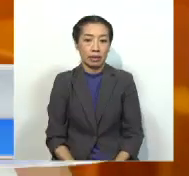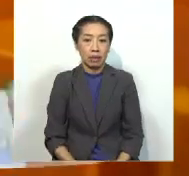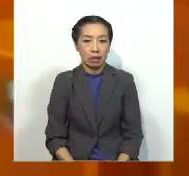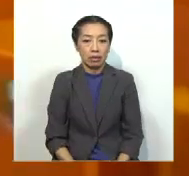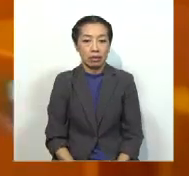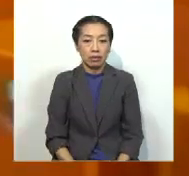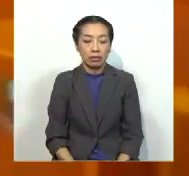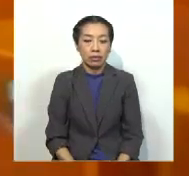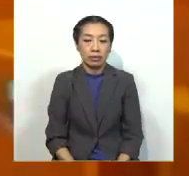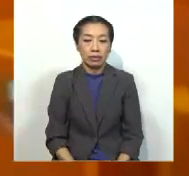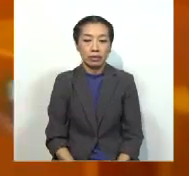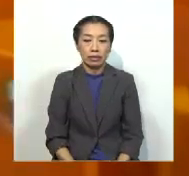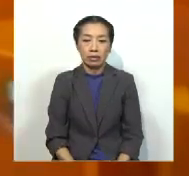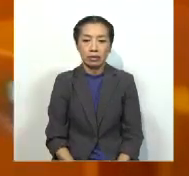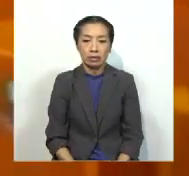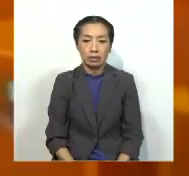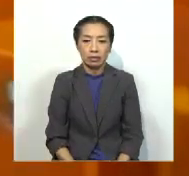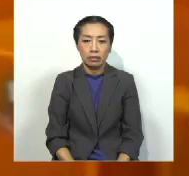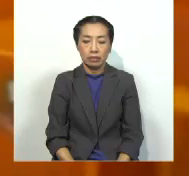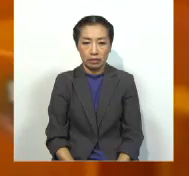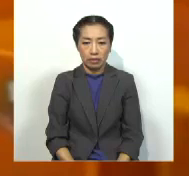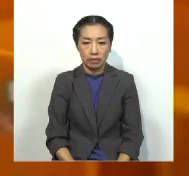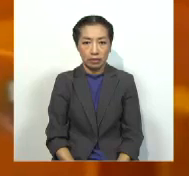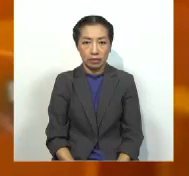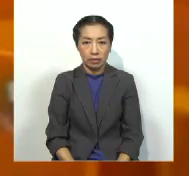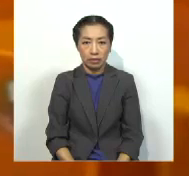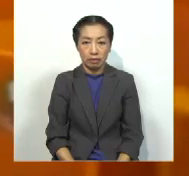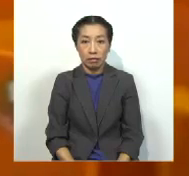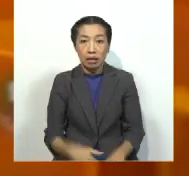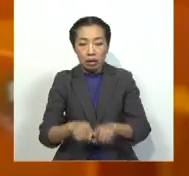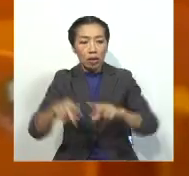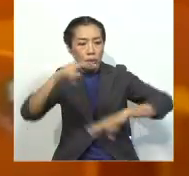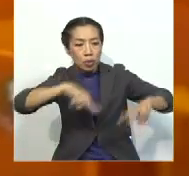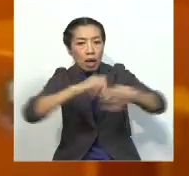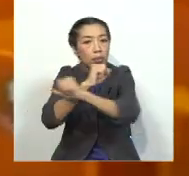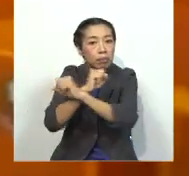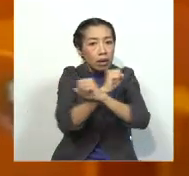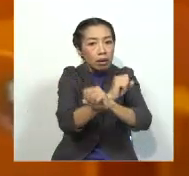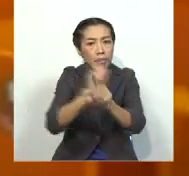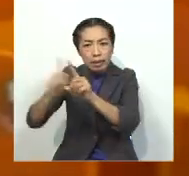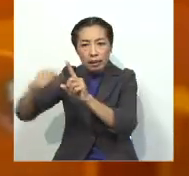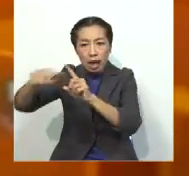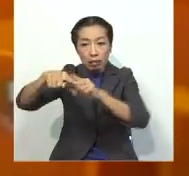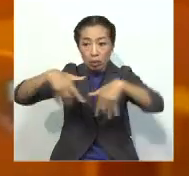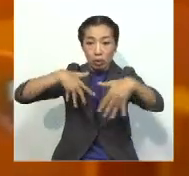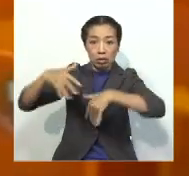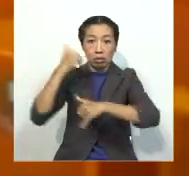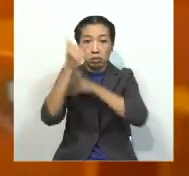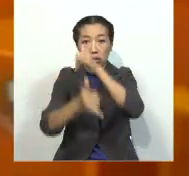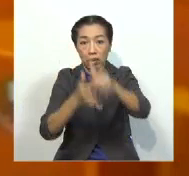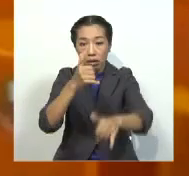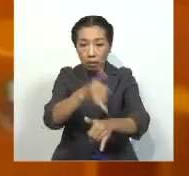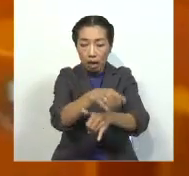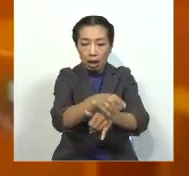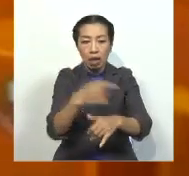หลวงพ่อคูณนะครับรวมทั้งการจัดความปลอดภัยต่างๆที่ประชาชนจะมาในพื้นที่